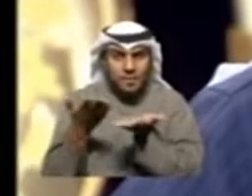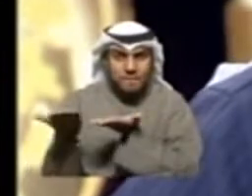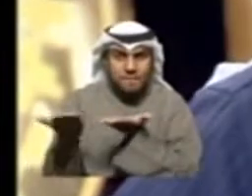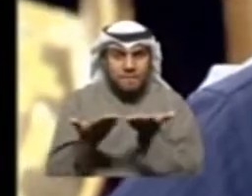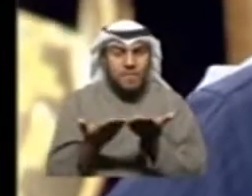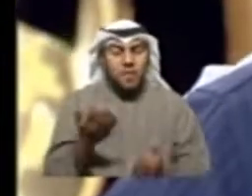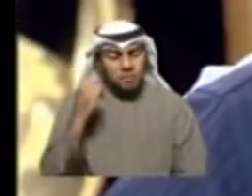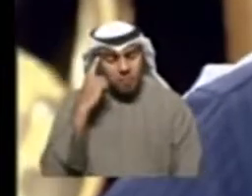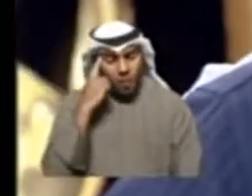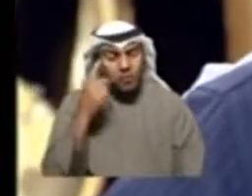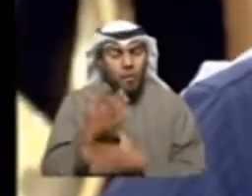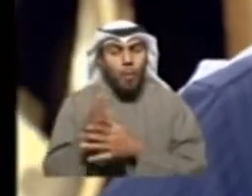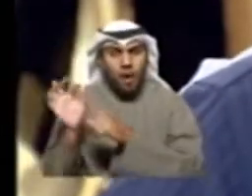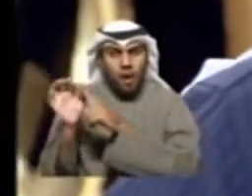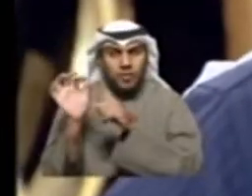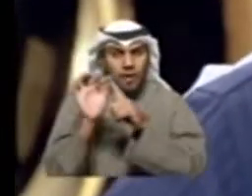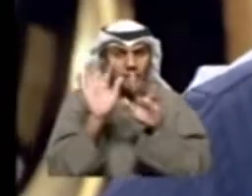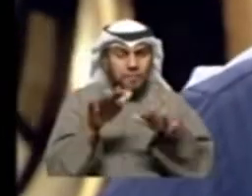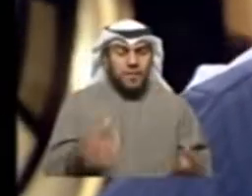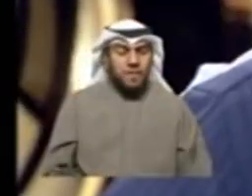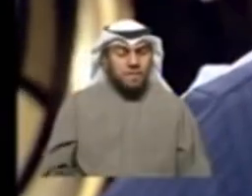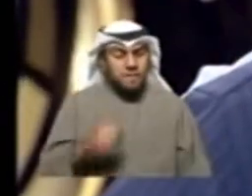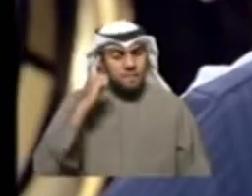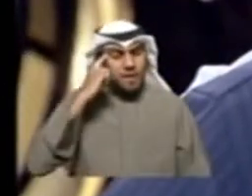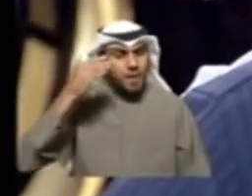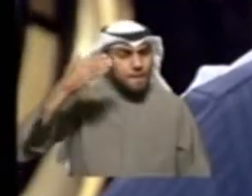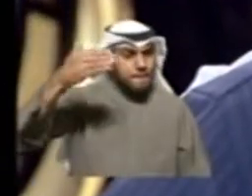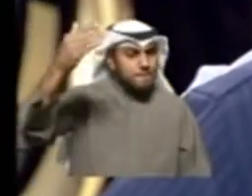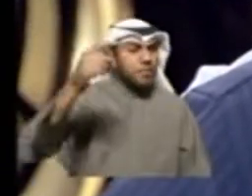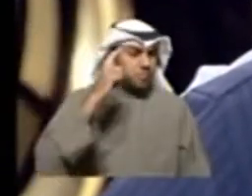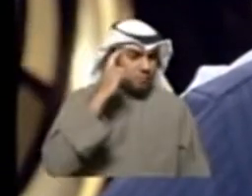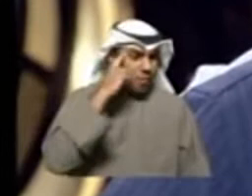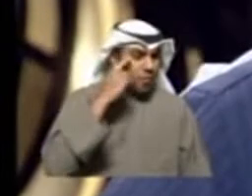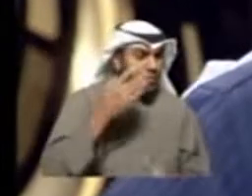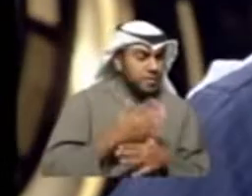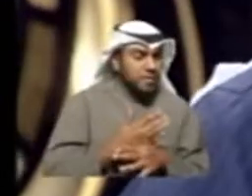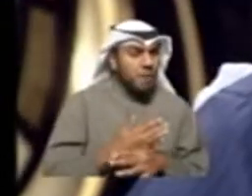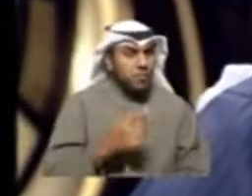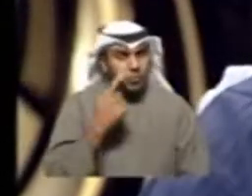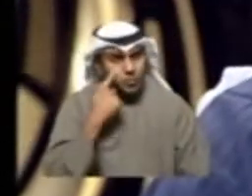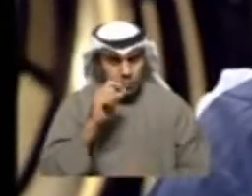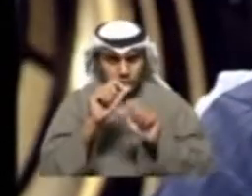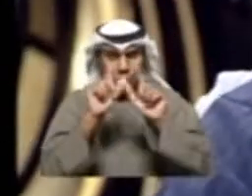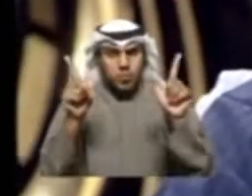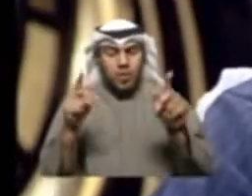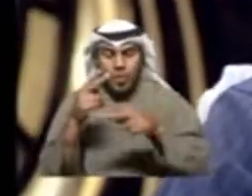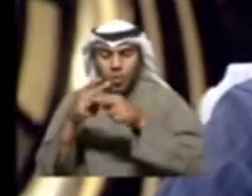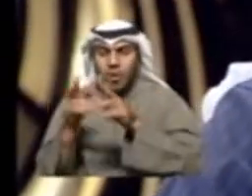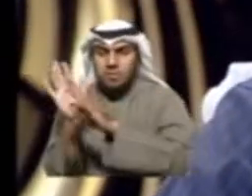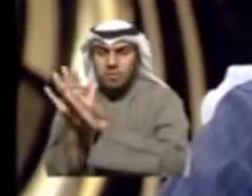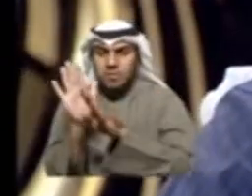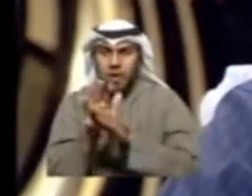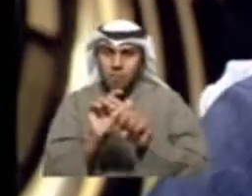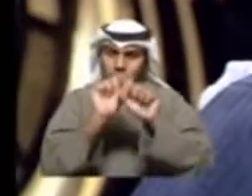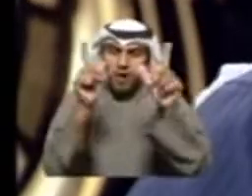معاني ومغازي كبيرة وسامية سيخلدها التاريخ في القادم الأيام، وسيؤكد بأن الكويت